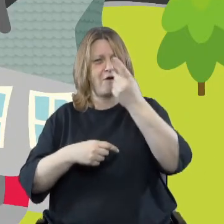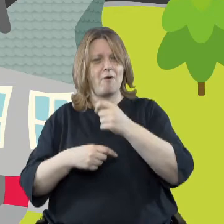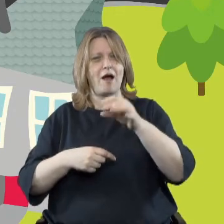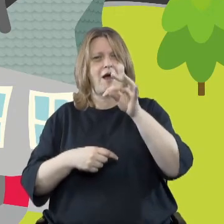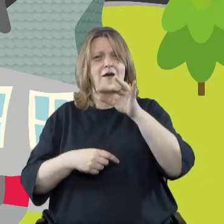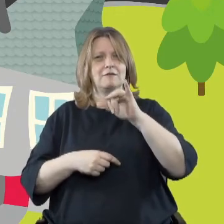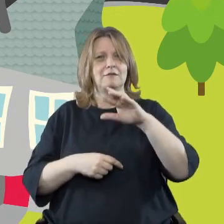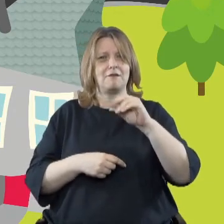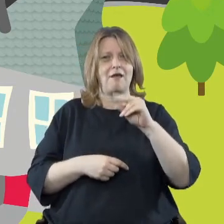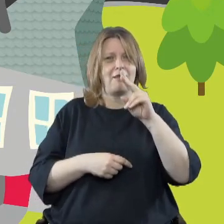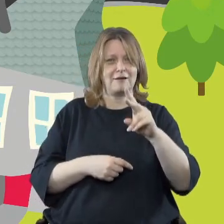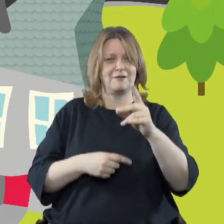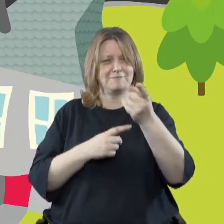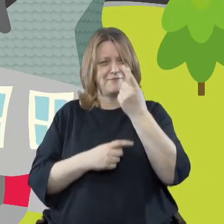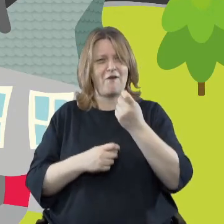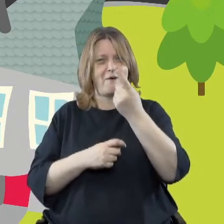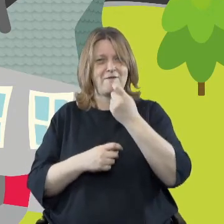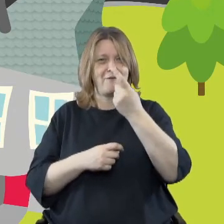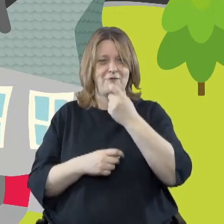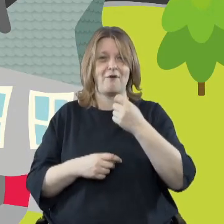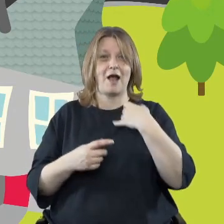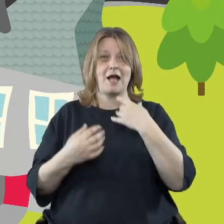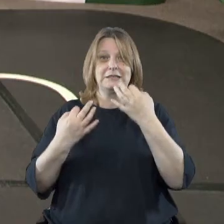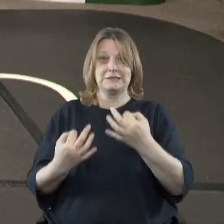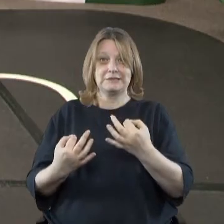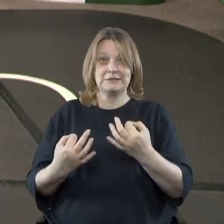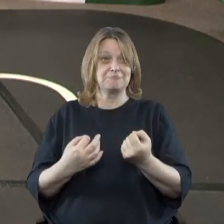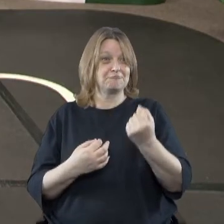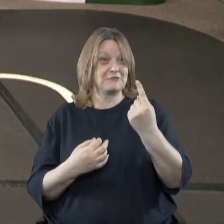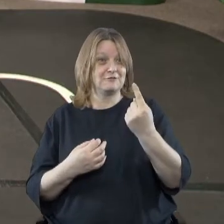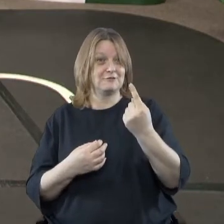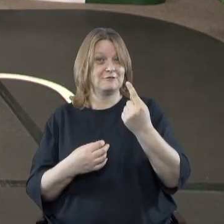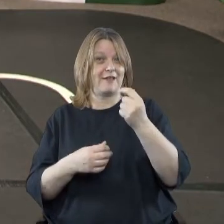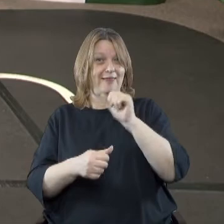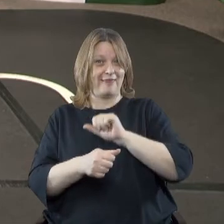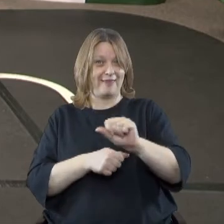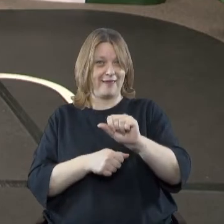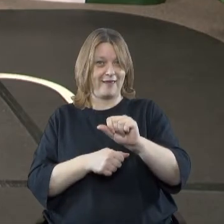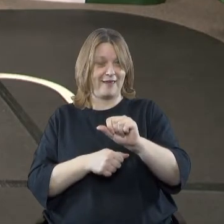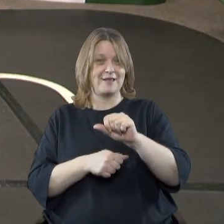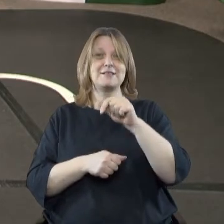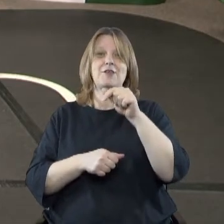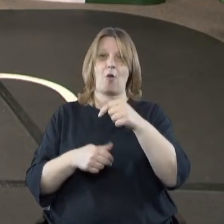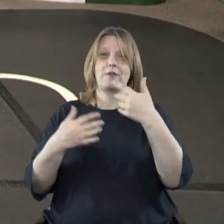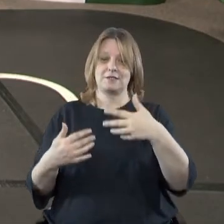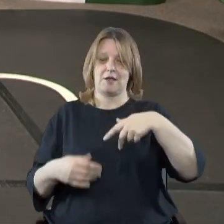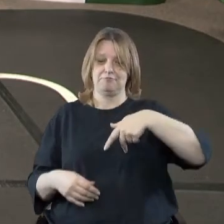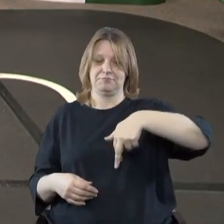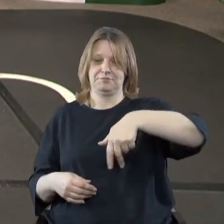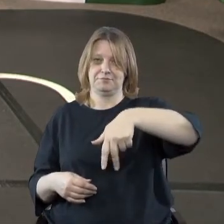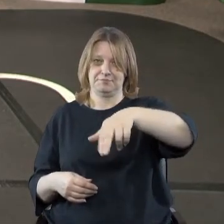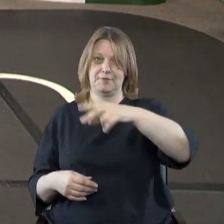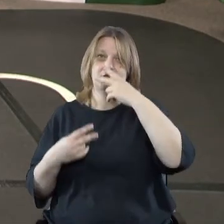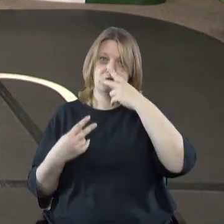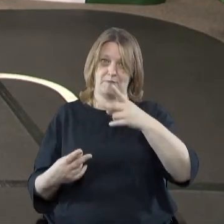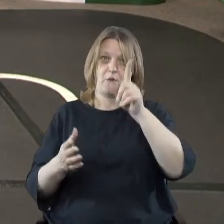Tirku, zapraszamy. I zobaczcie, pojawia się krokodyl i on będzie chciał przejść przez jezdnię. Zaraz